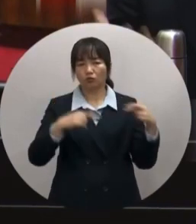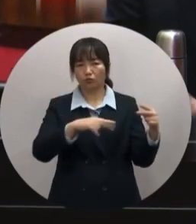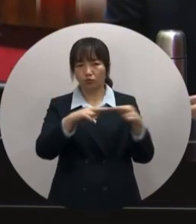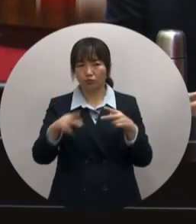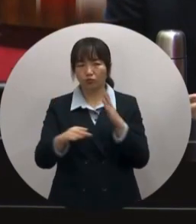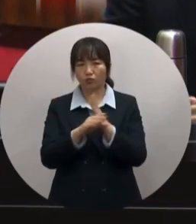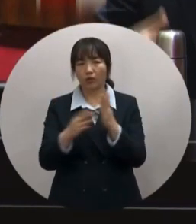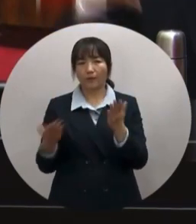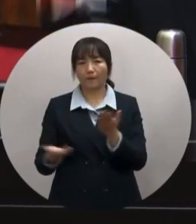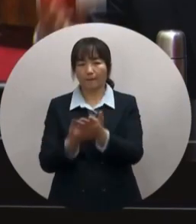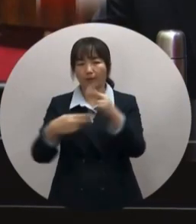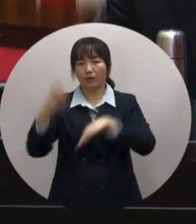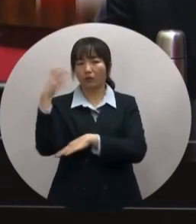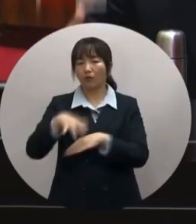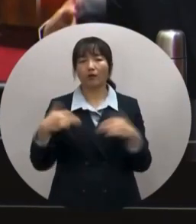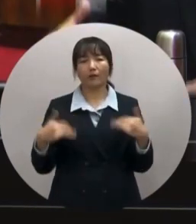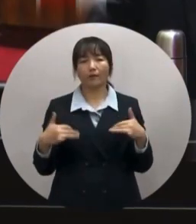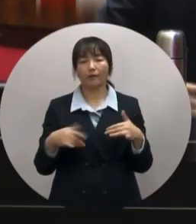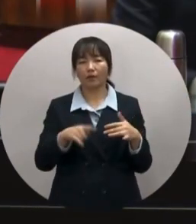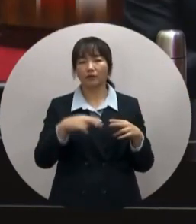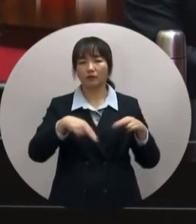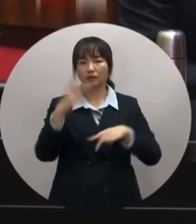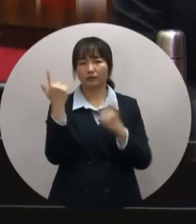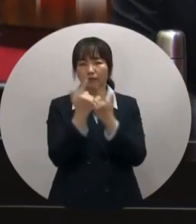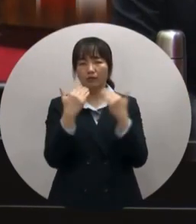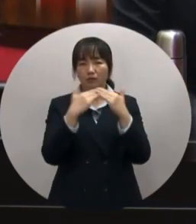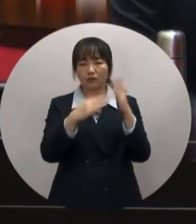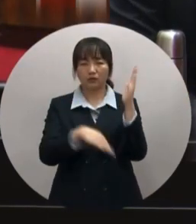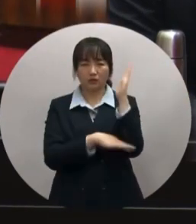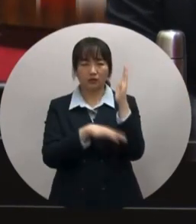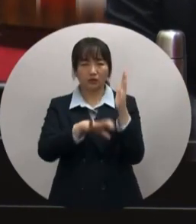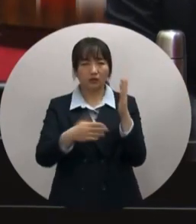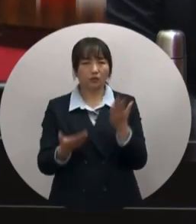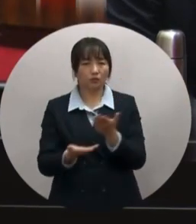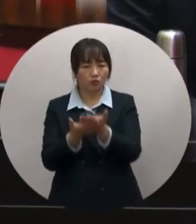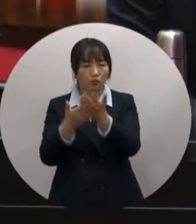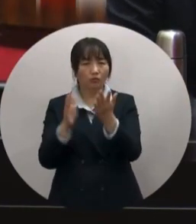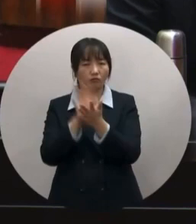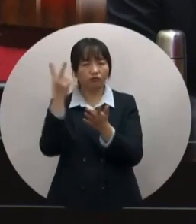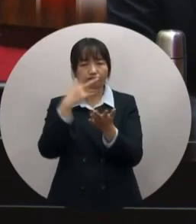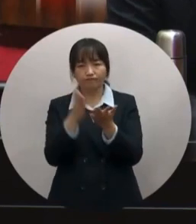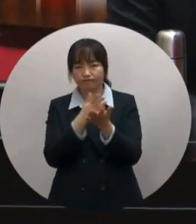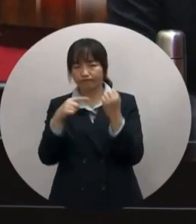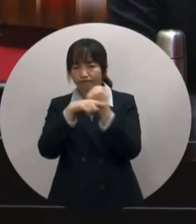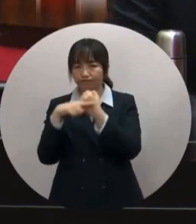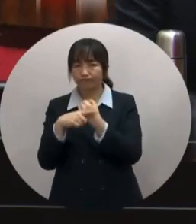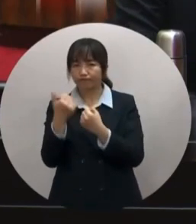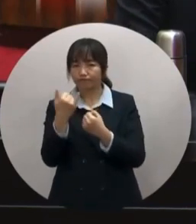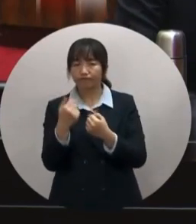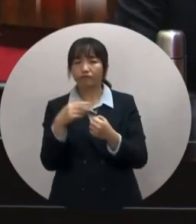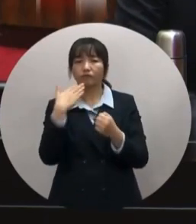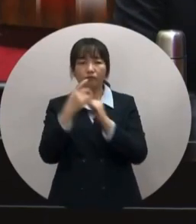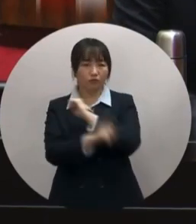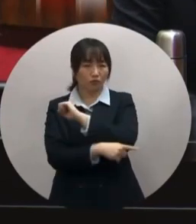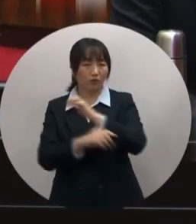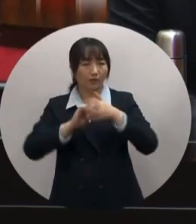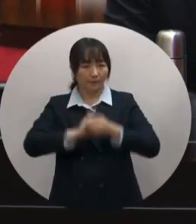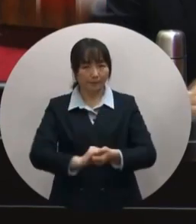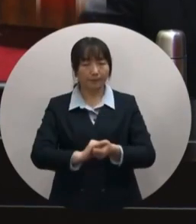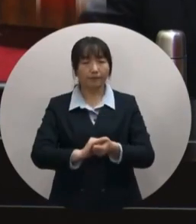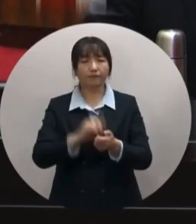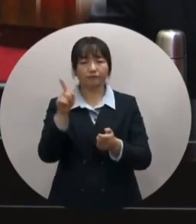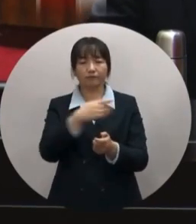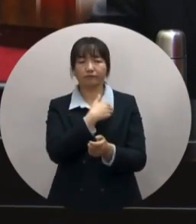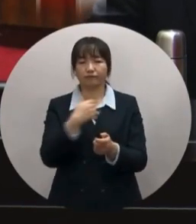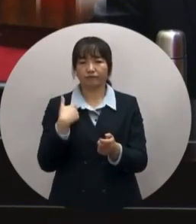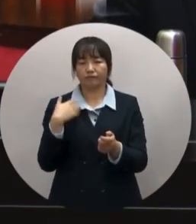還沒有送出來新北市政府也衝出來再經過評估後最後如果定案了才